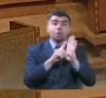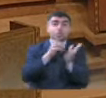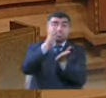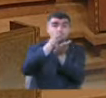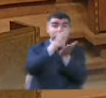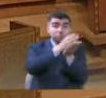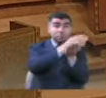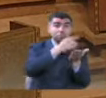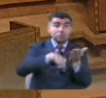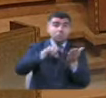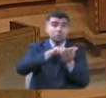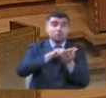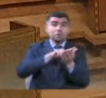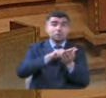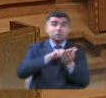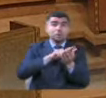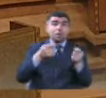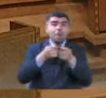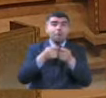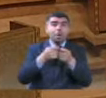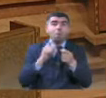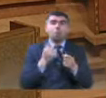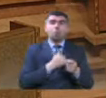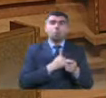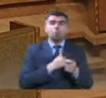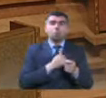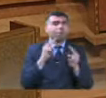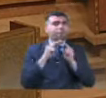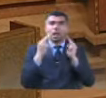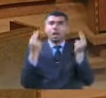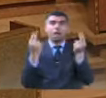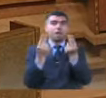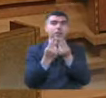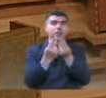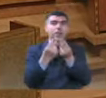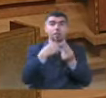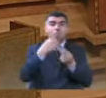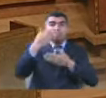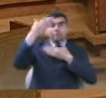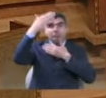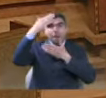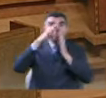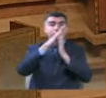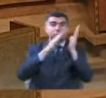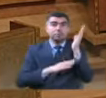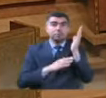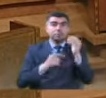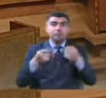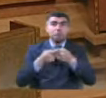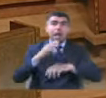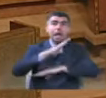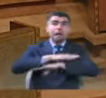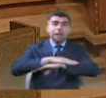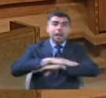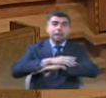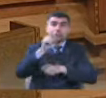هوش غير حالات وقعت هنا ولا هنا، راه حالة عامة. واش المغرب دابا محترمة في حقوق الإنسان أو غير